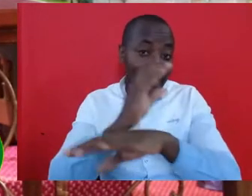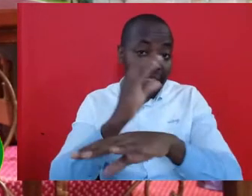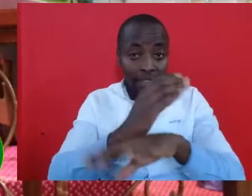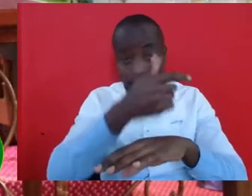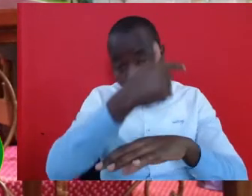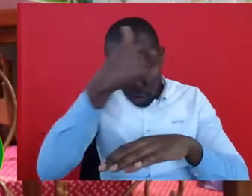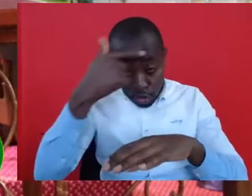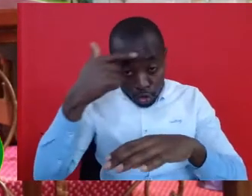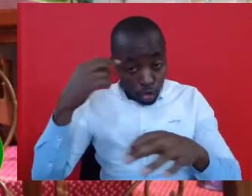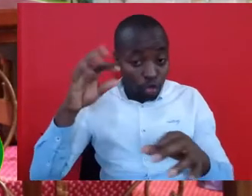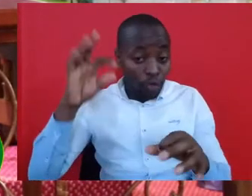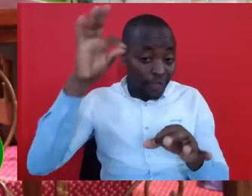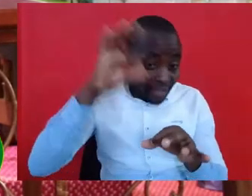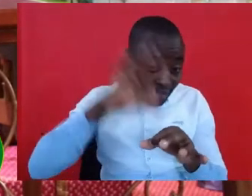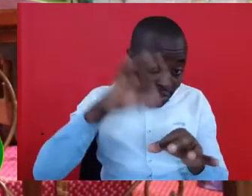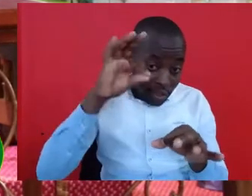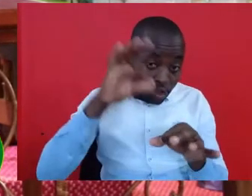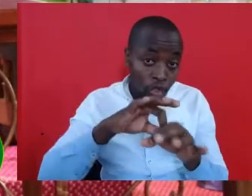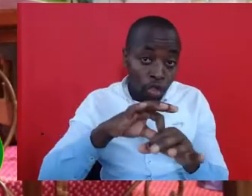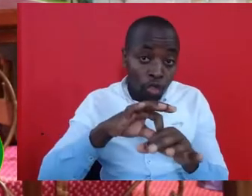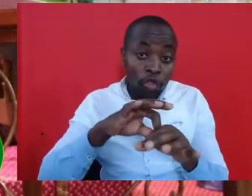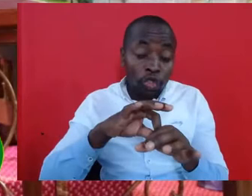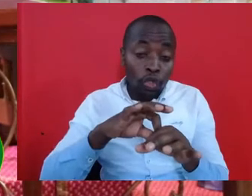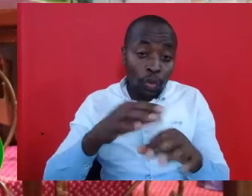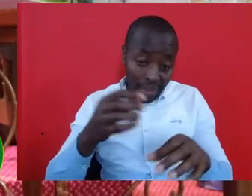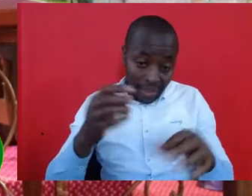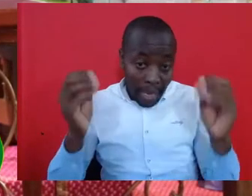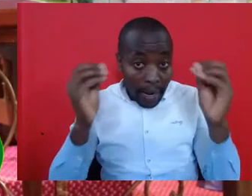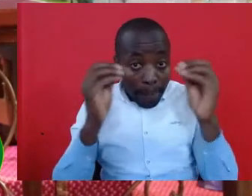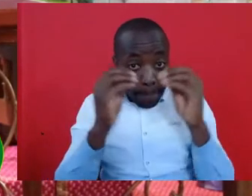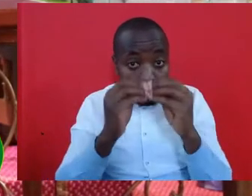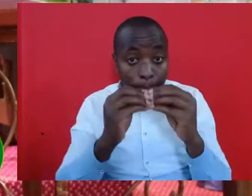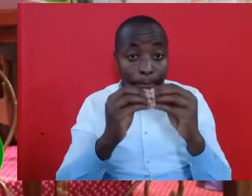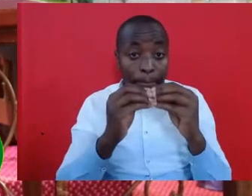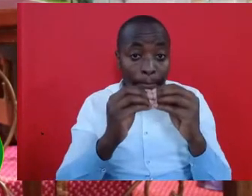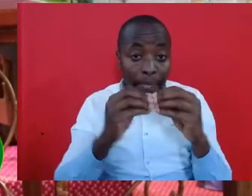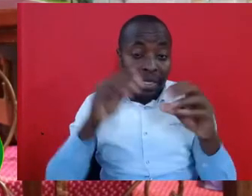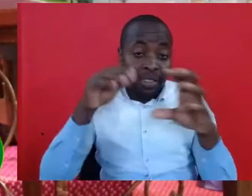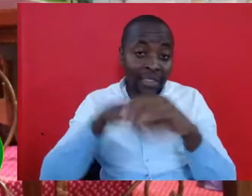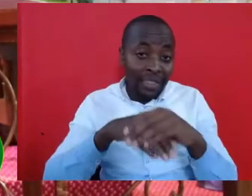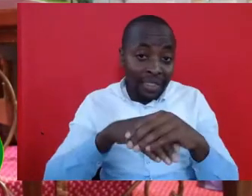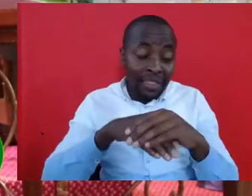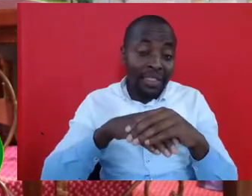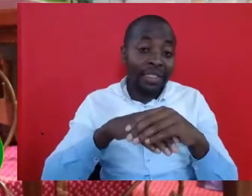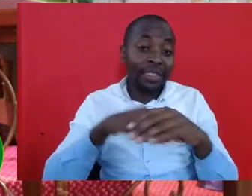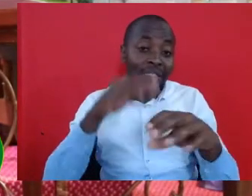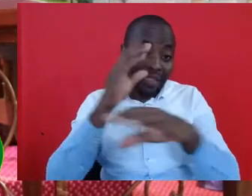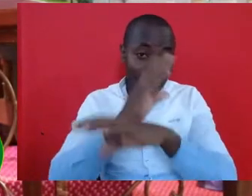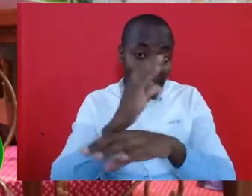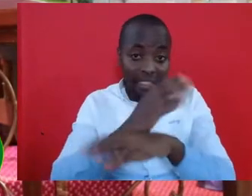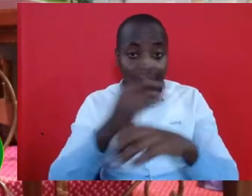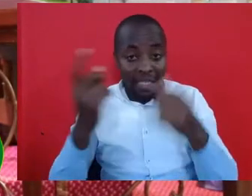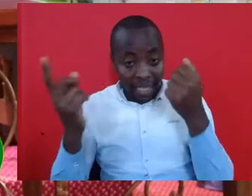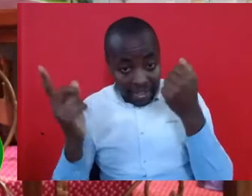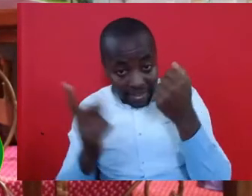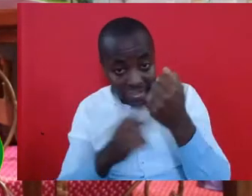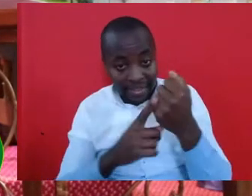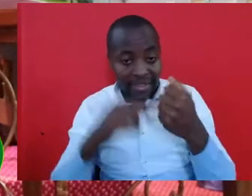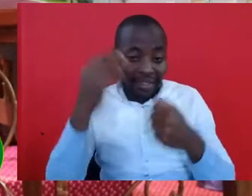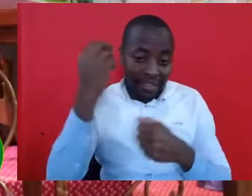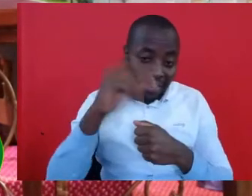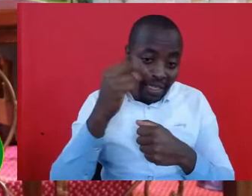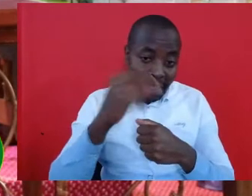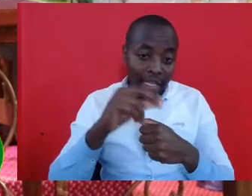unaja. Kwa hivyo tutakuwa tukutana hapa kanisani saa 12:30 hadi saa 1:30 na